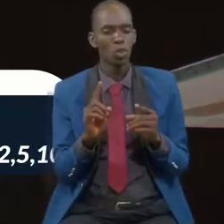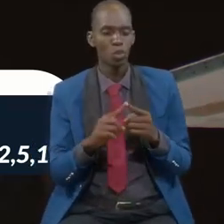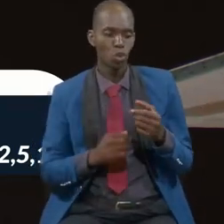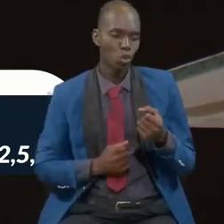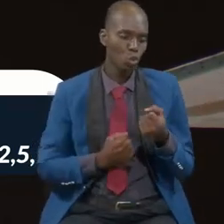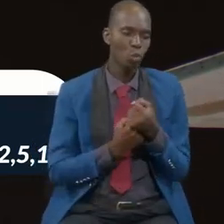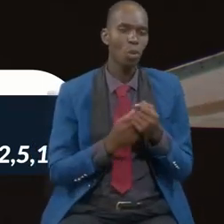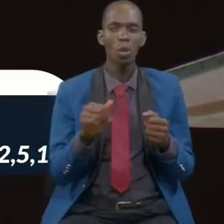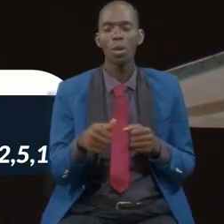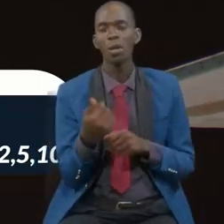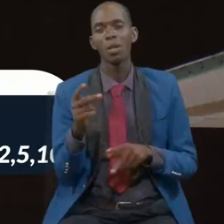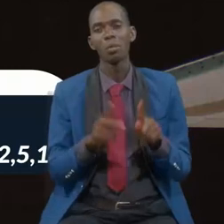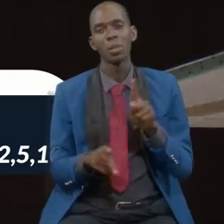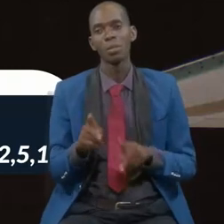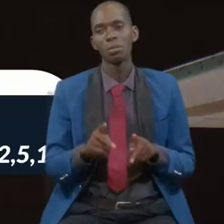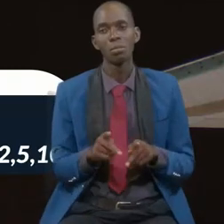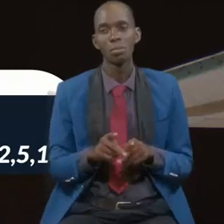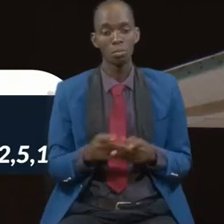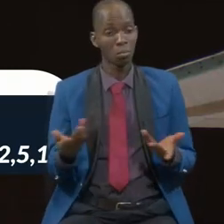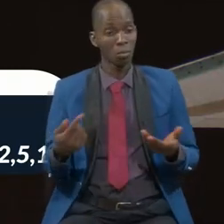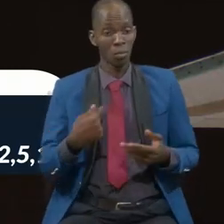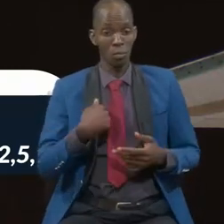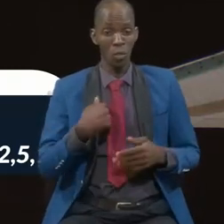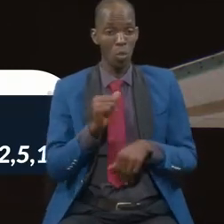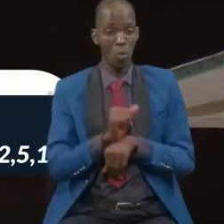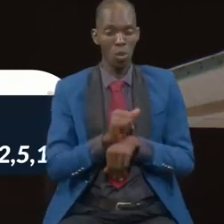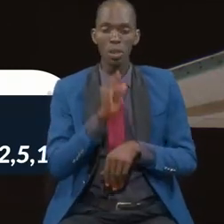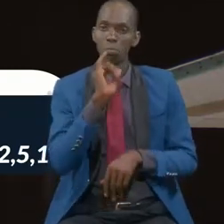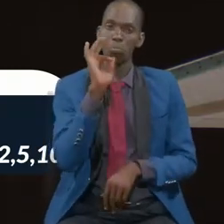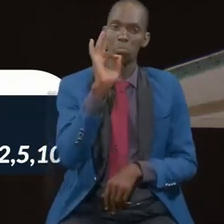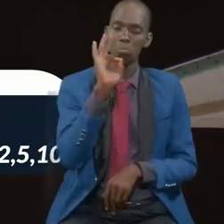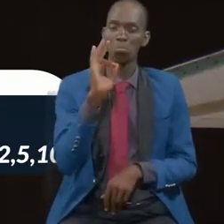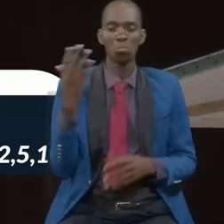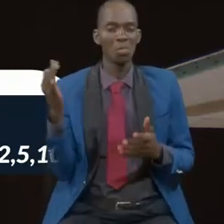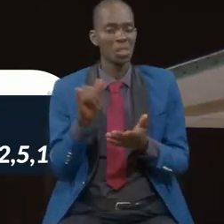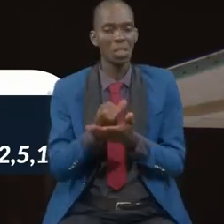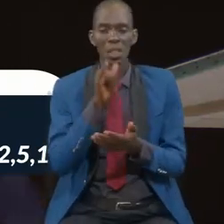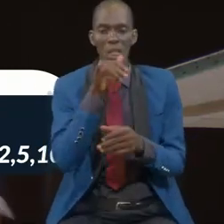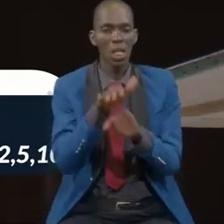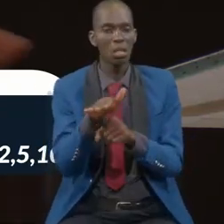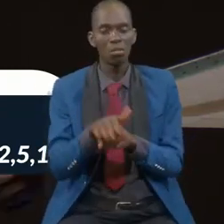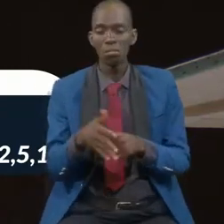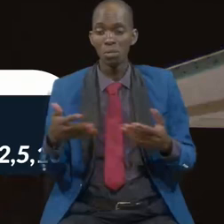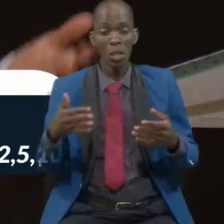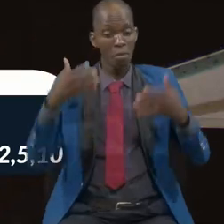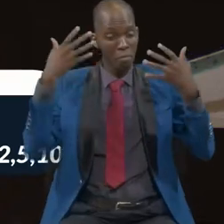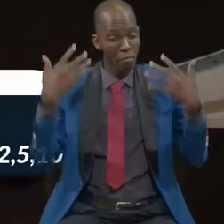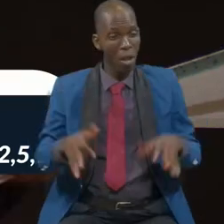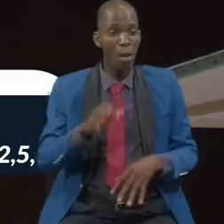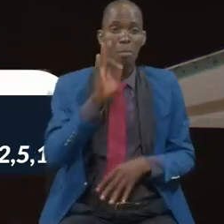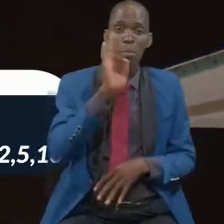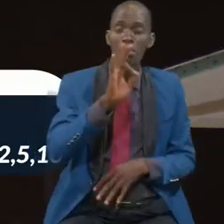consolation, rien du tout pour supporter les autres. Je suis prédicateur, je suis pasteur, ça me suffit. Après